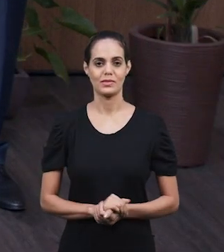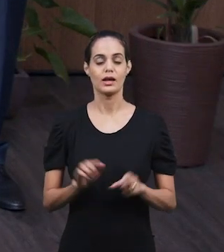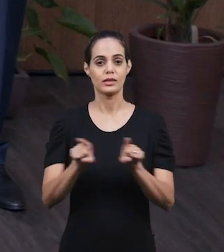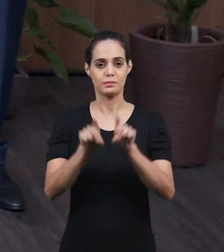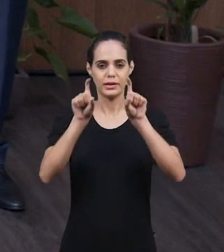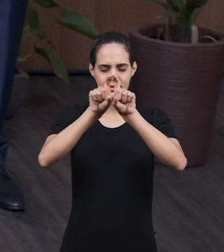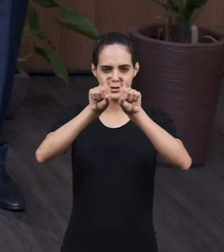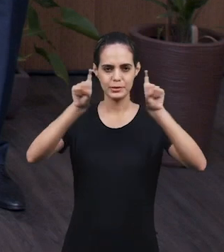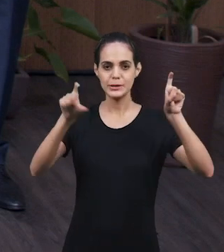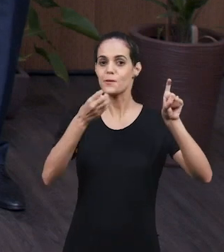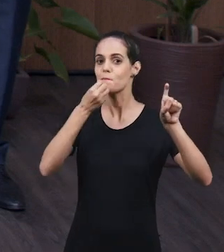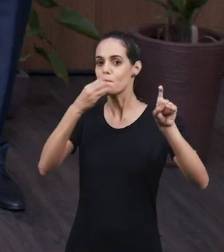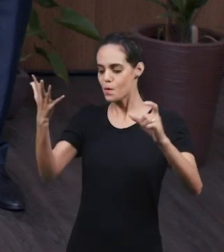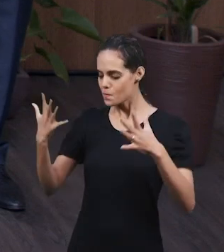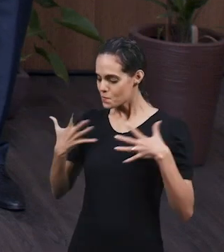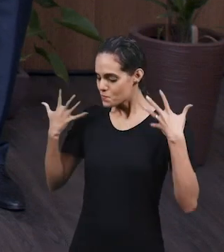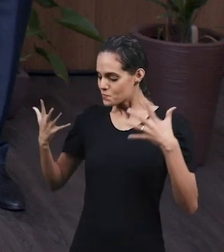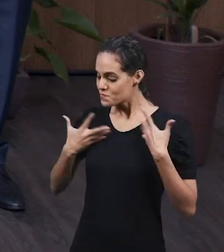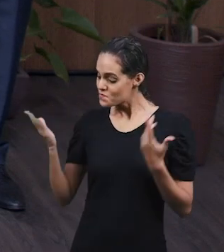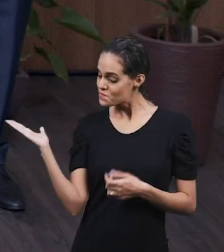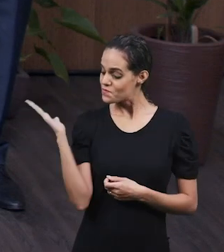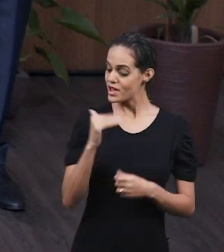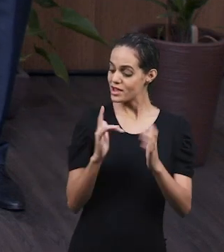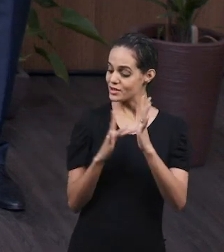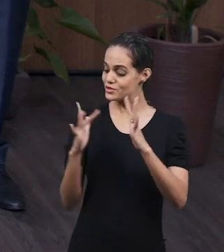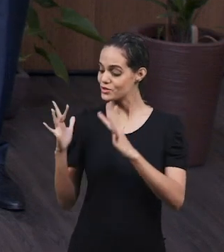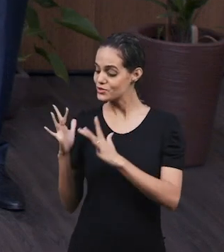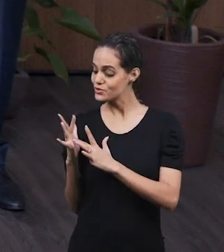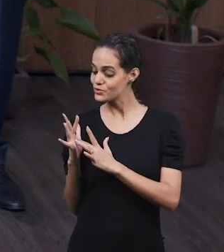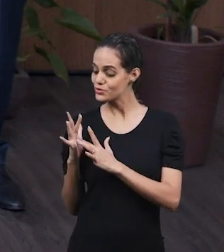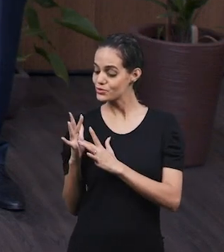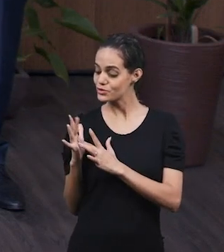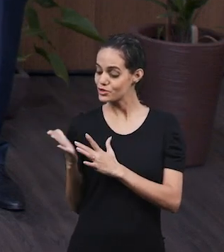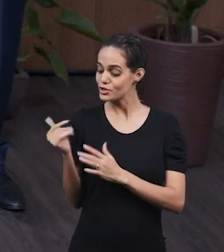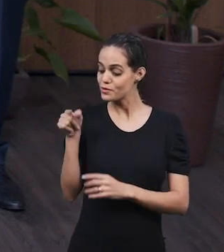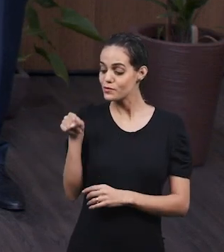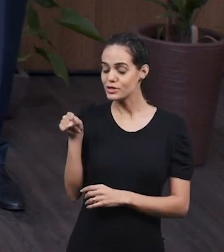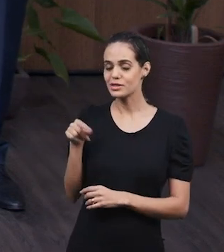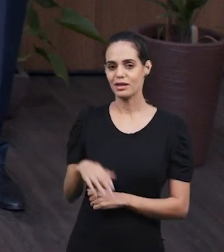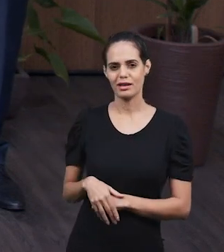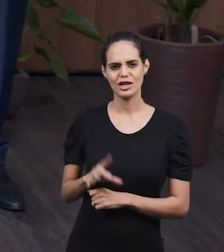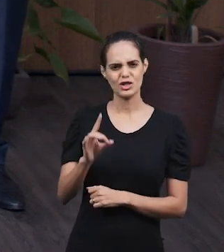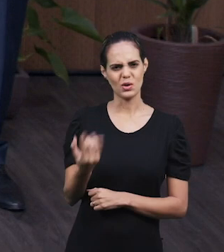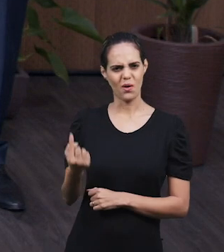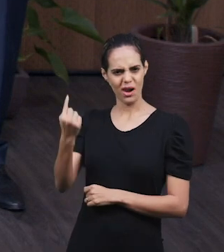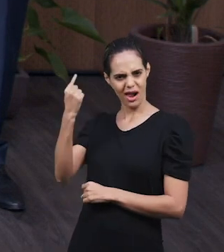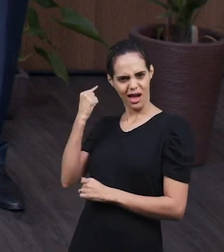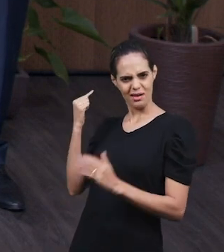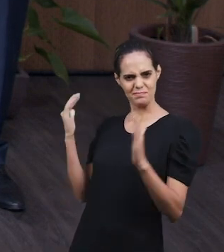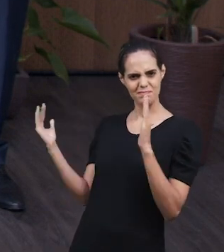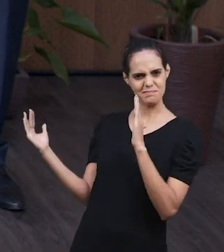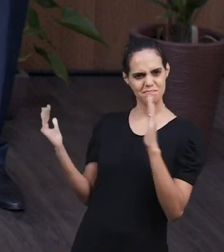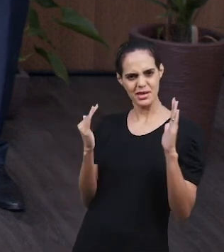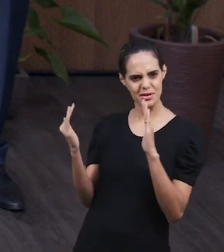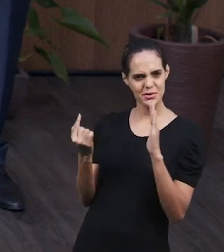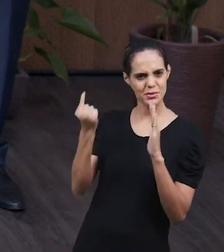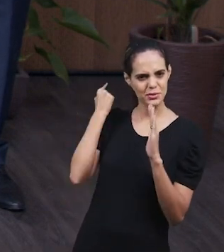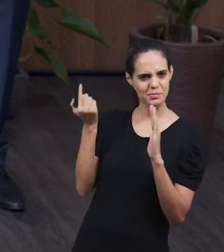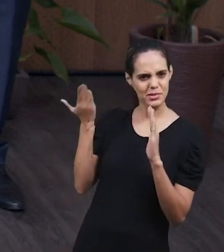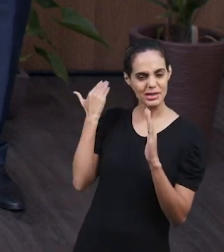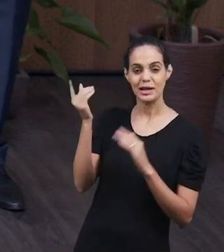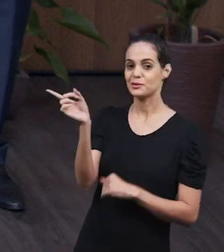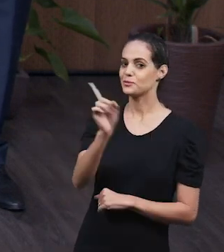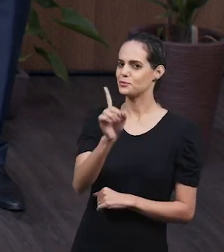L'expression « aie courage », Jésus t'appelle, ce n'était pas au passé, ce n'était